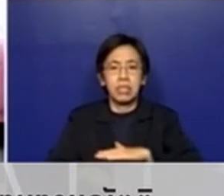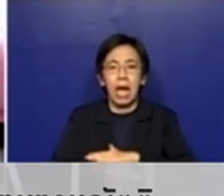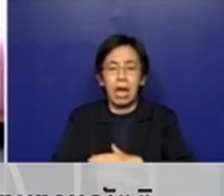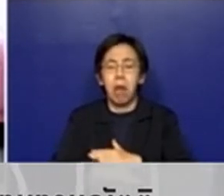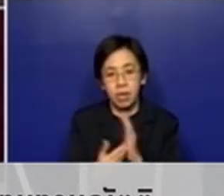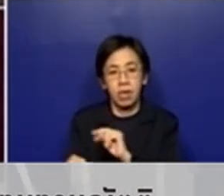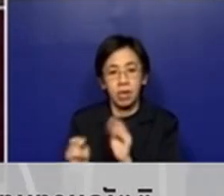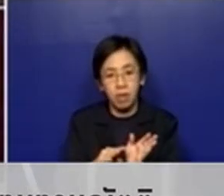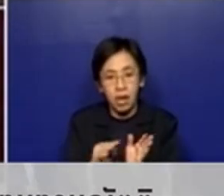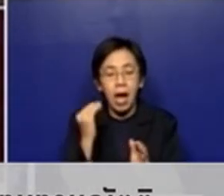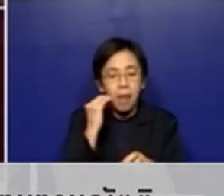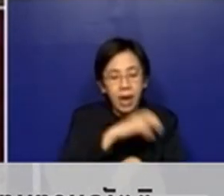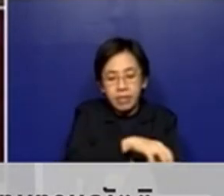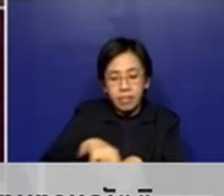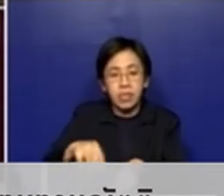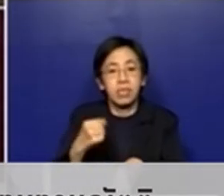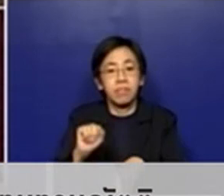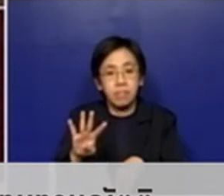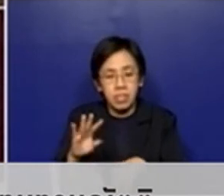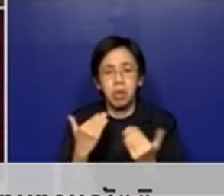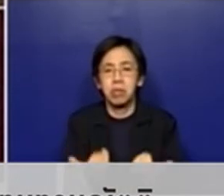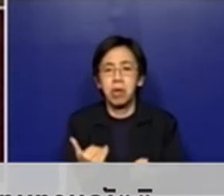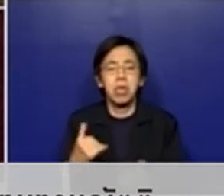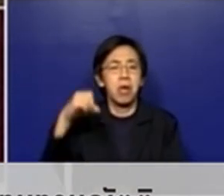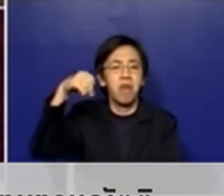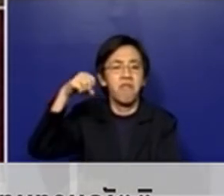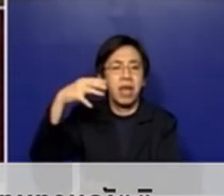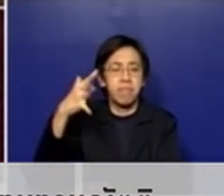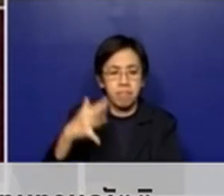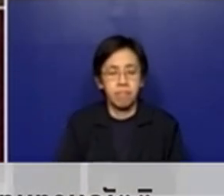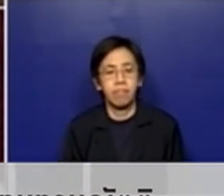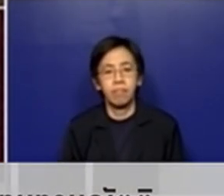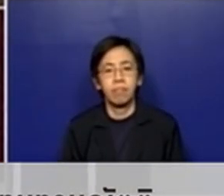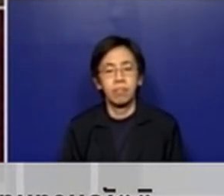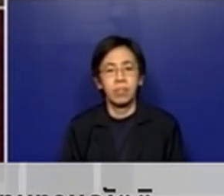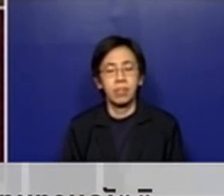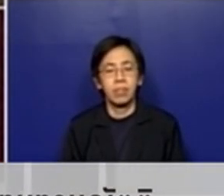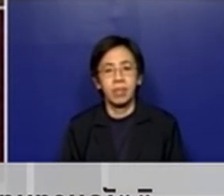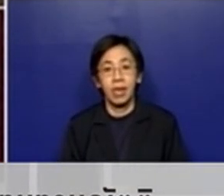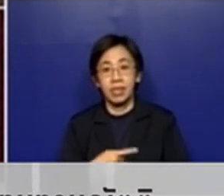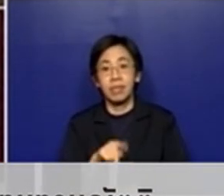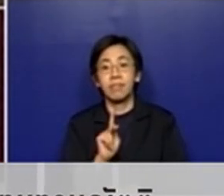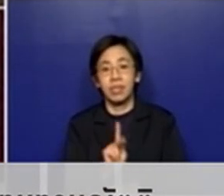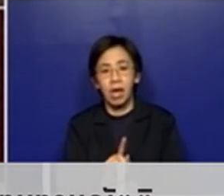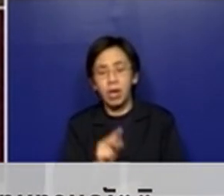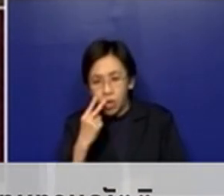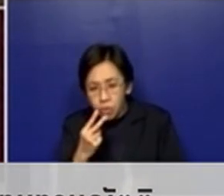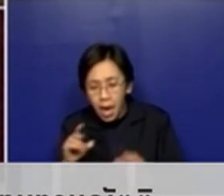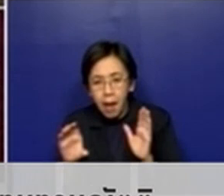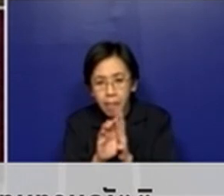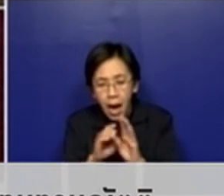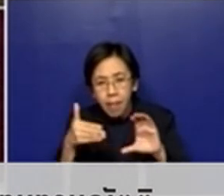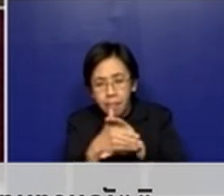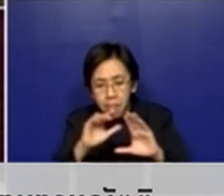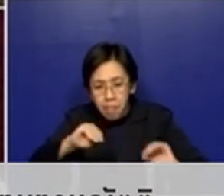งข่าว คุณสุพรเนี่ยแหละฮะ ครับมันจะได้มีอะไรให้พูดถึงสนุกด้วยคุณชูวัฒน์ในรายการ ผมว่าไม่แล้วคุณสุพรเนี่ยมาทางนี้ไม่ได้